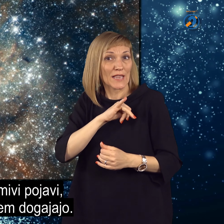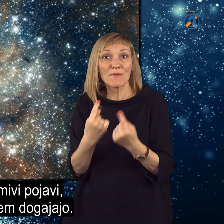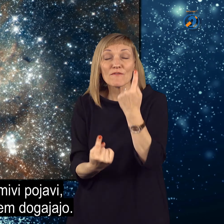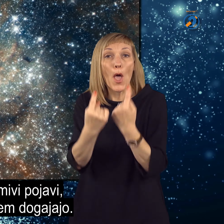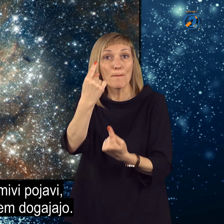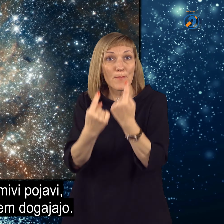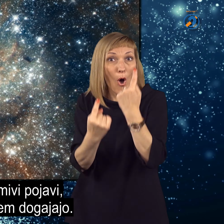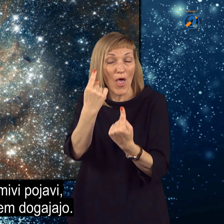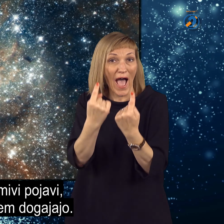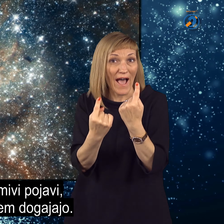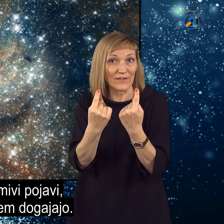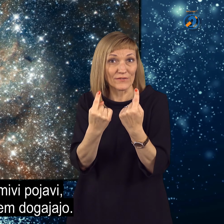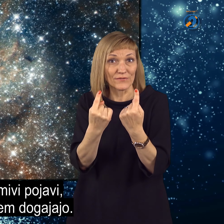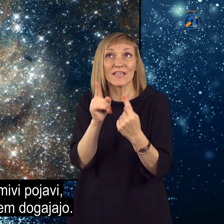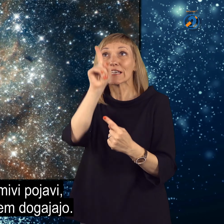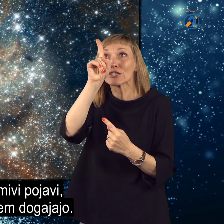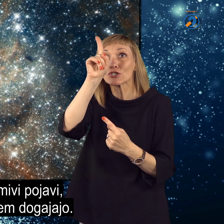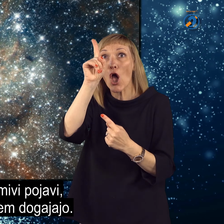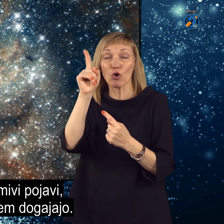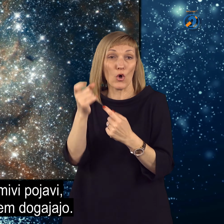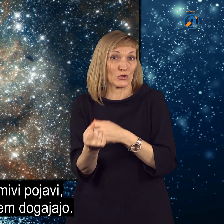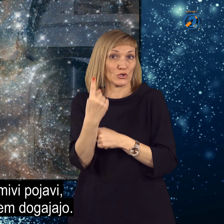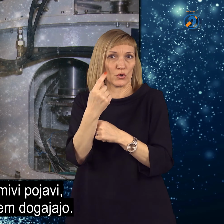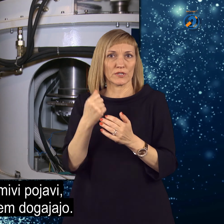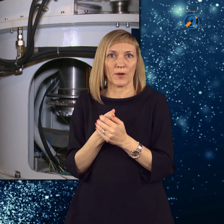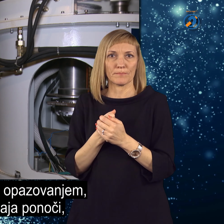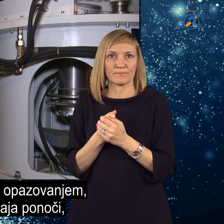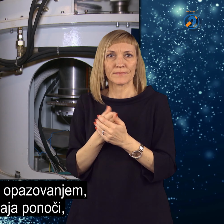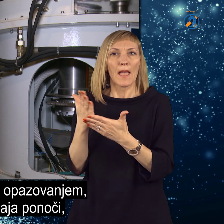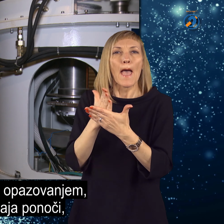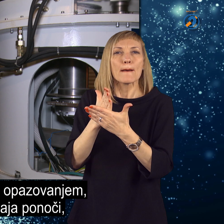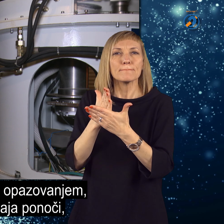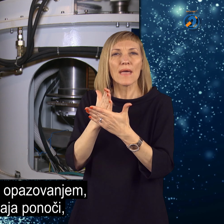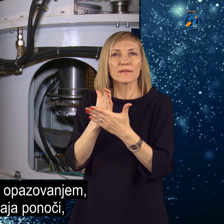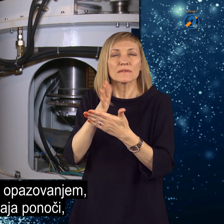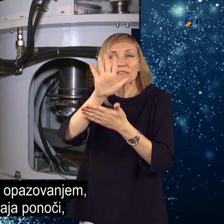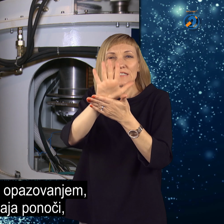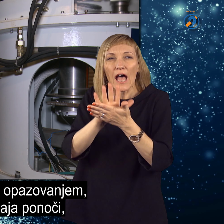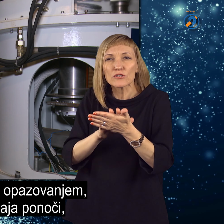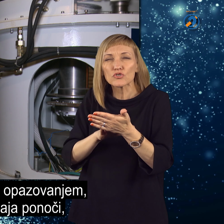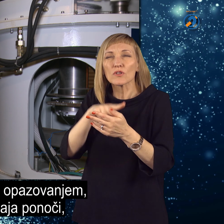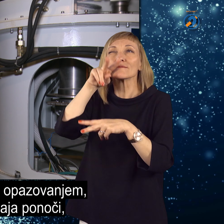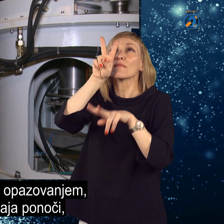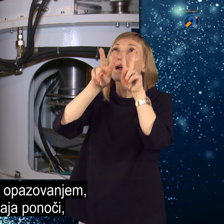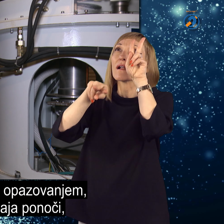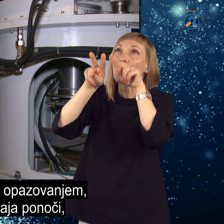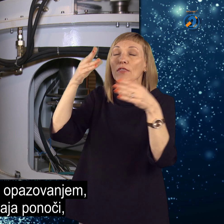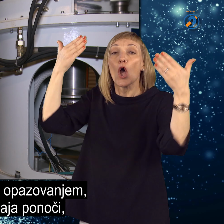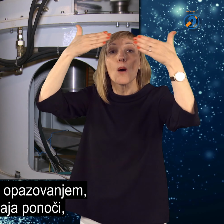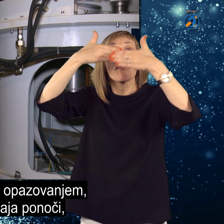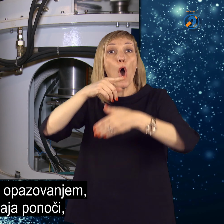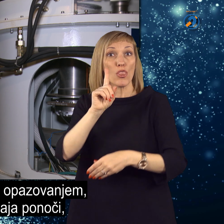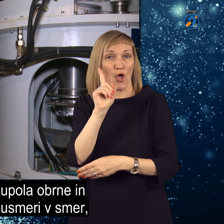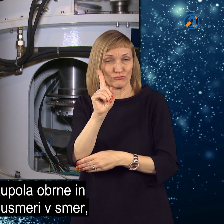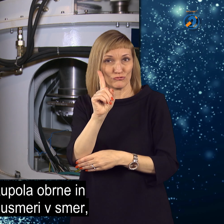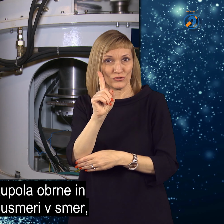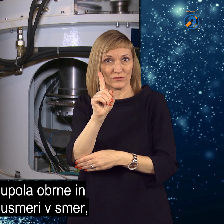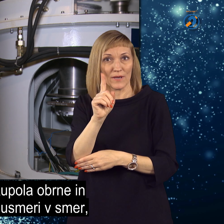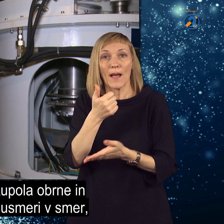torej pojavi, ki se v njem dogajajo. Med samim opazovanjem, ki se izvaja po noči,